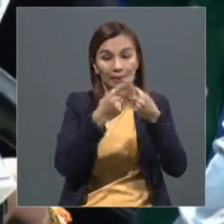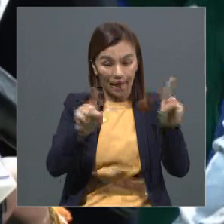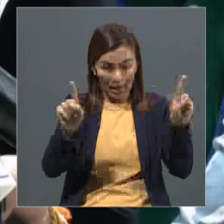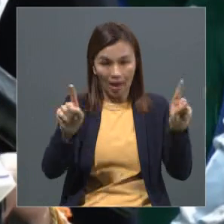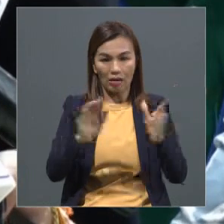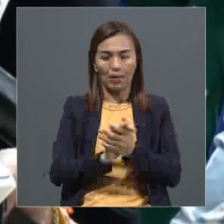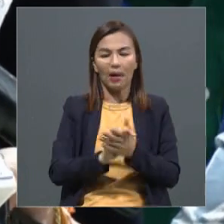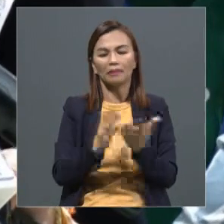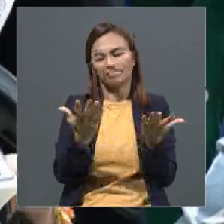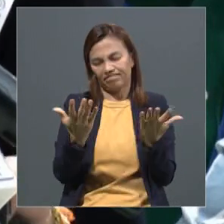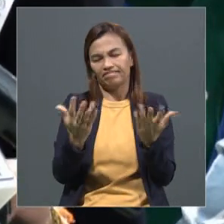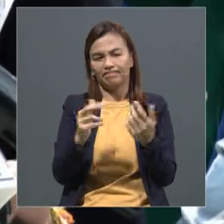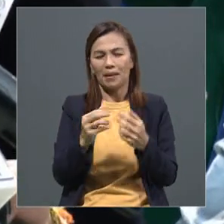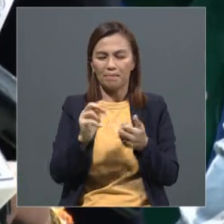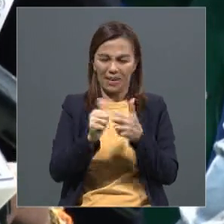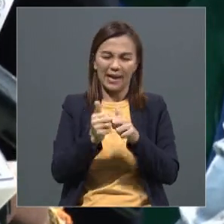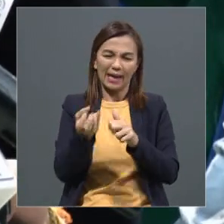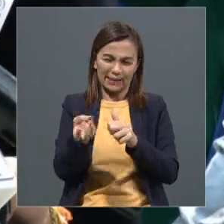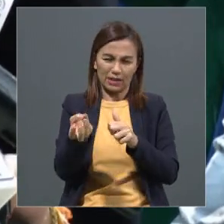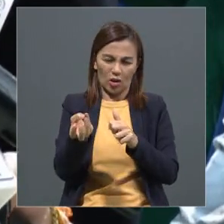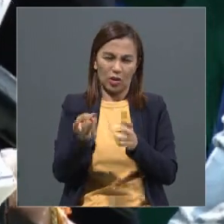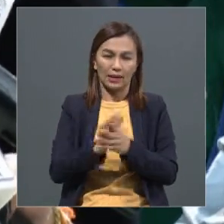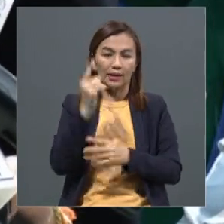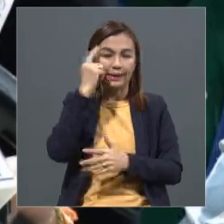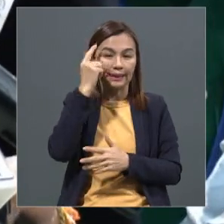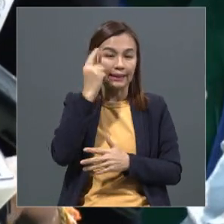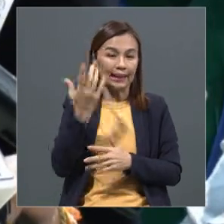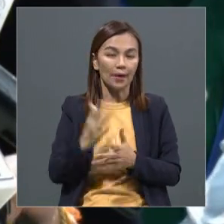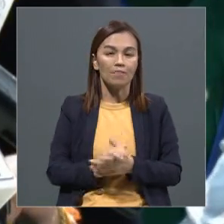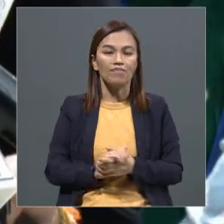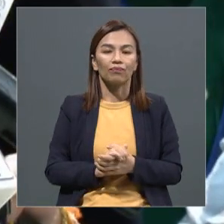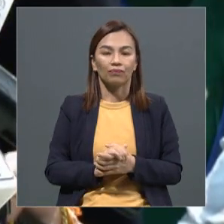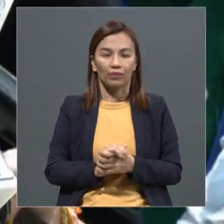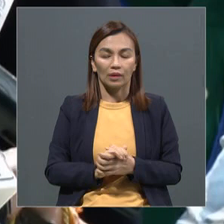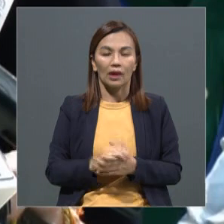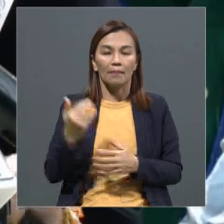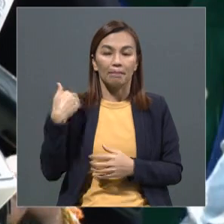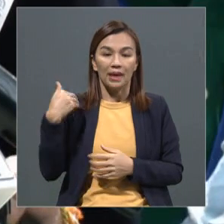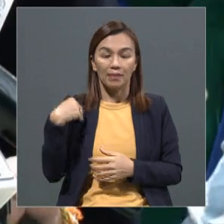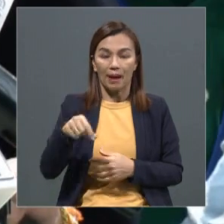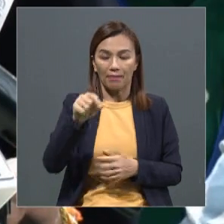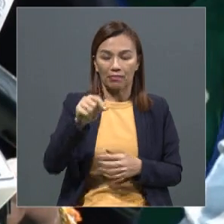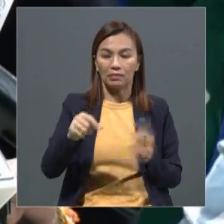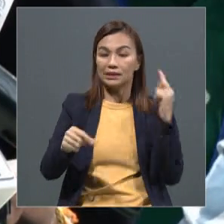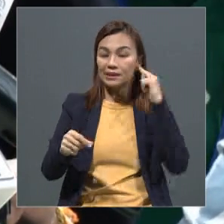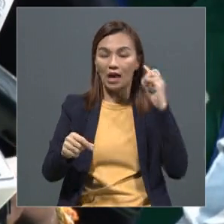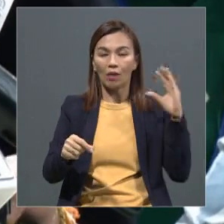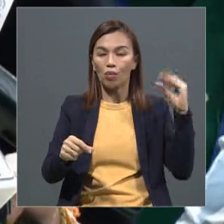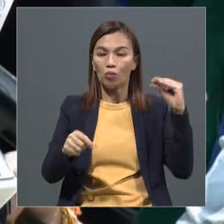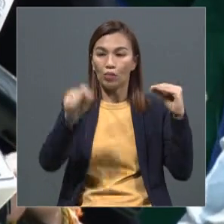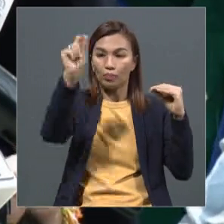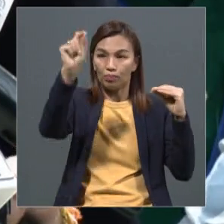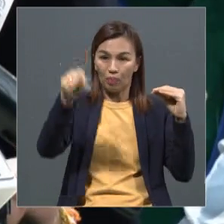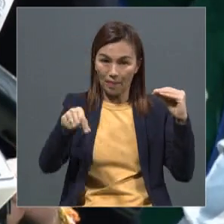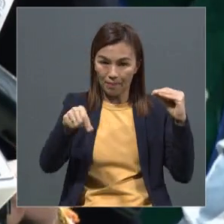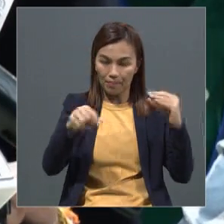คลาดเคลื่อนเกิดขึ้นซึ่งก็ไม่ถึงกับคือเราอาจจะขีดคะแนนเสียงอย่างที่บอกว่าเมื่อกี้กลุ่ม 11กับ